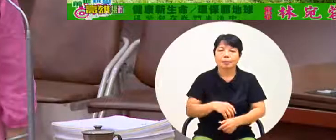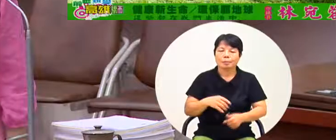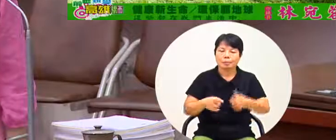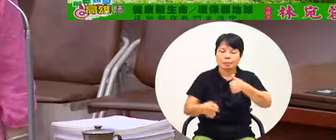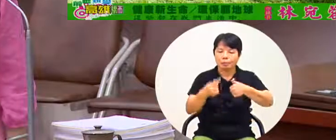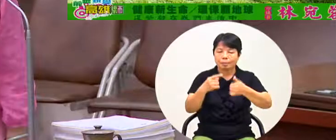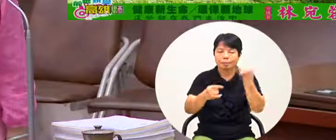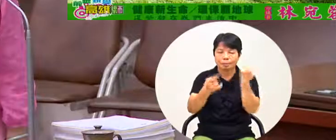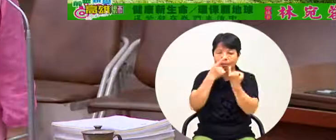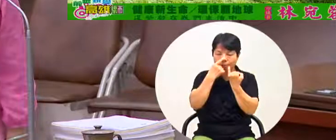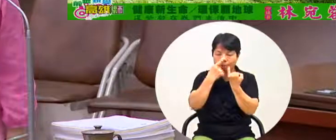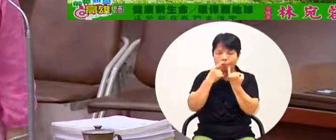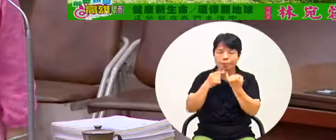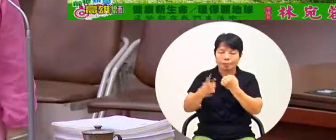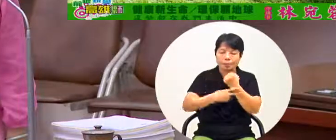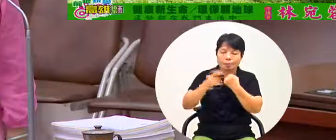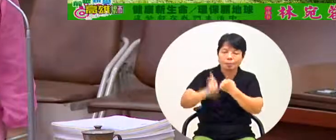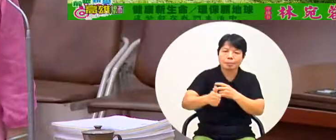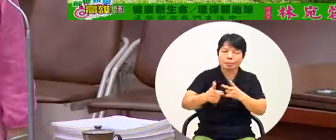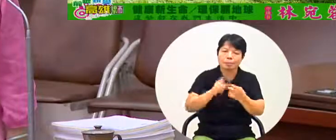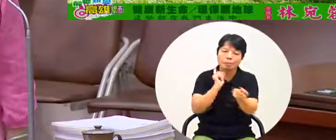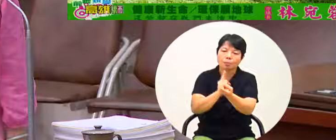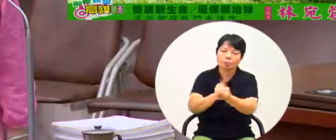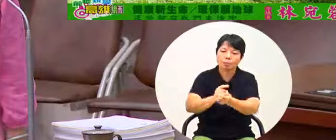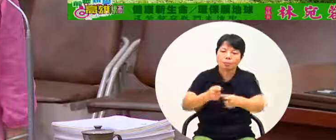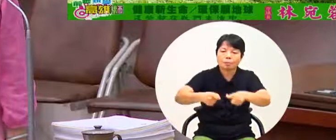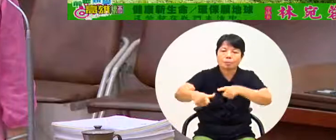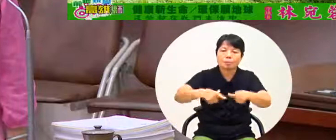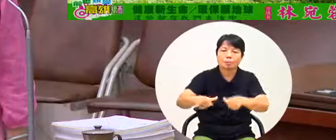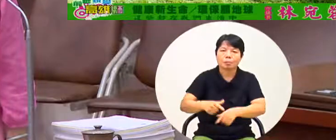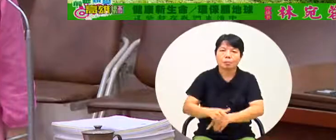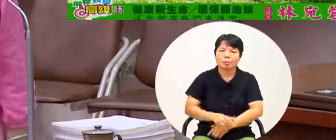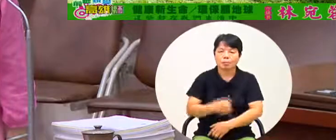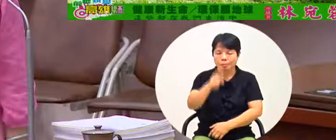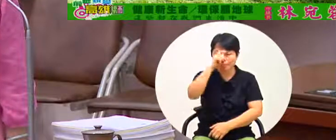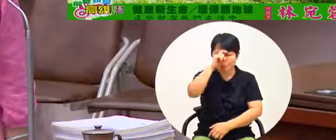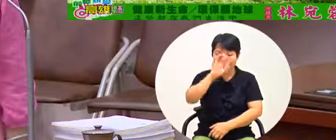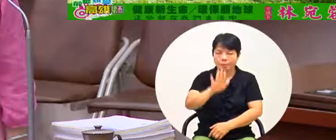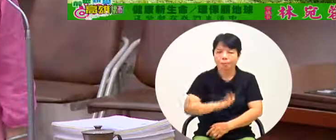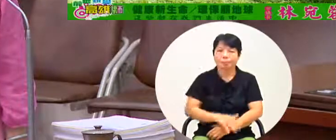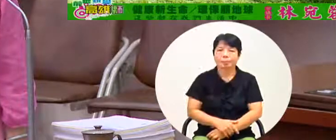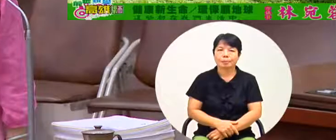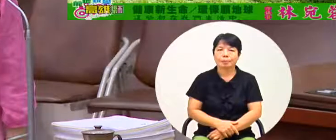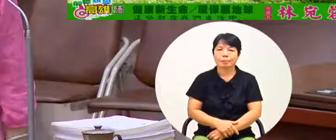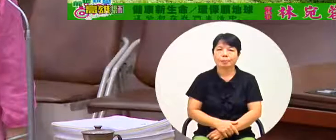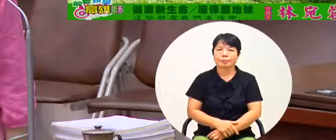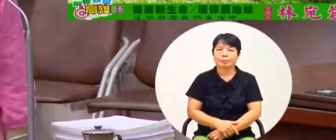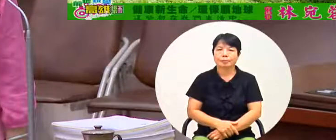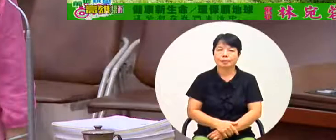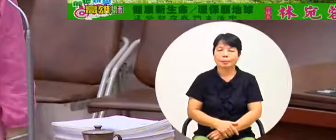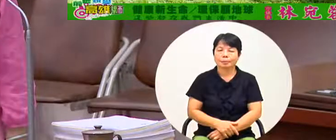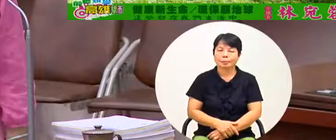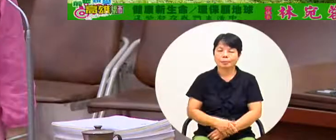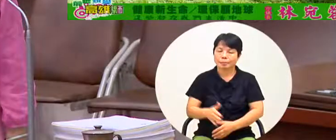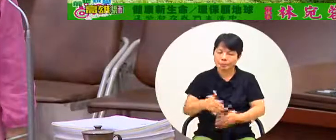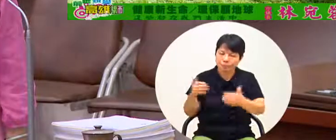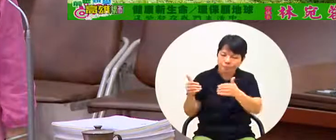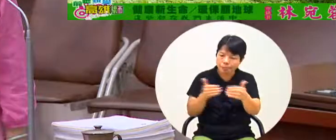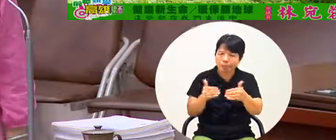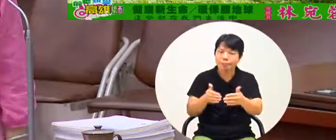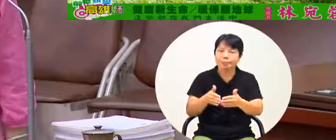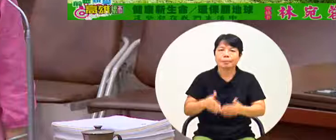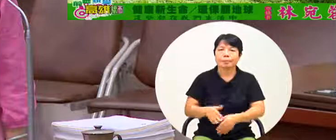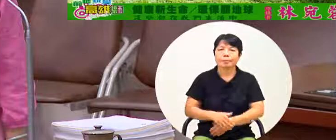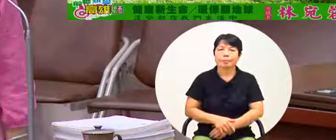园拢足期待哦啊，当然该咨询的哈，我嘛给你做咨询，但是该